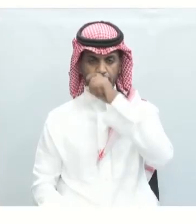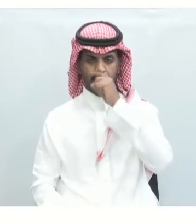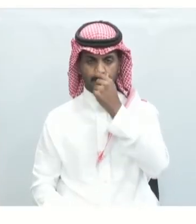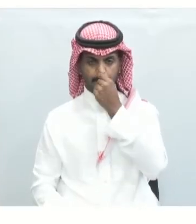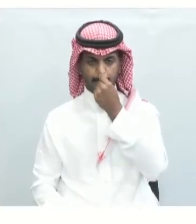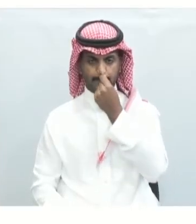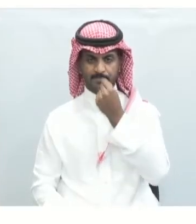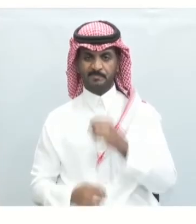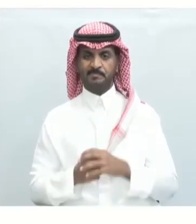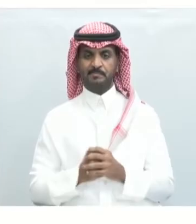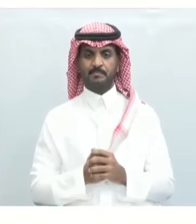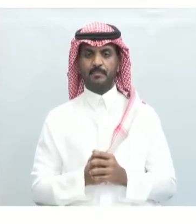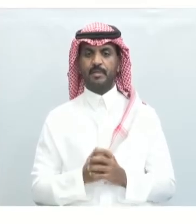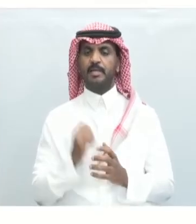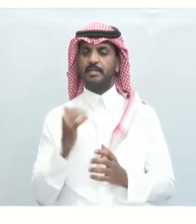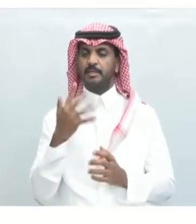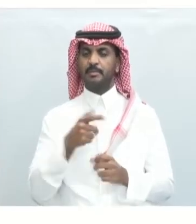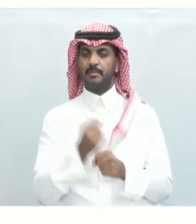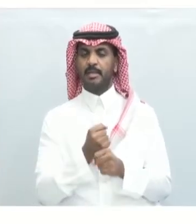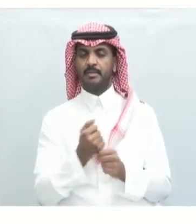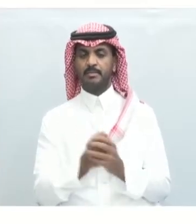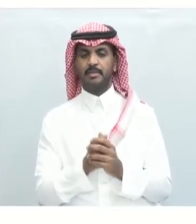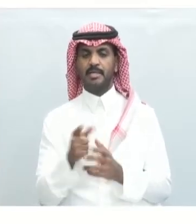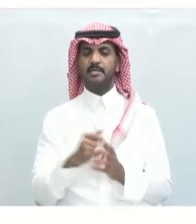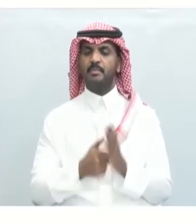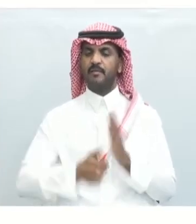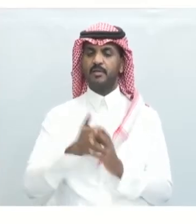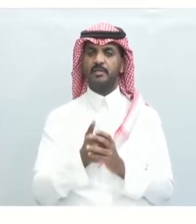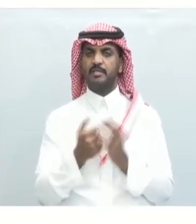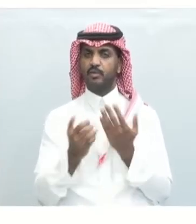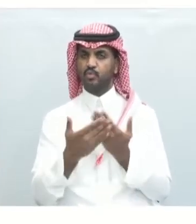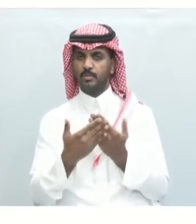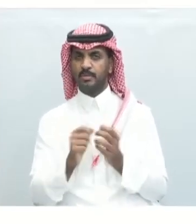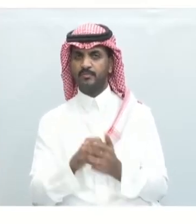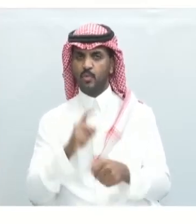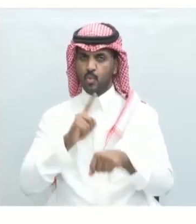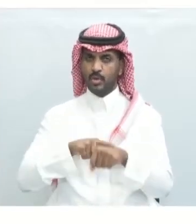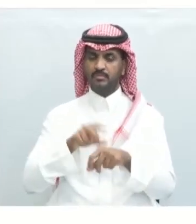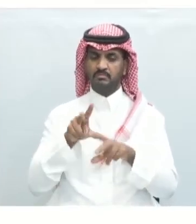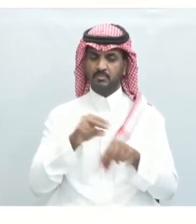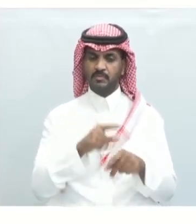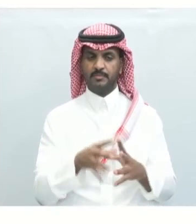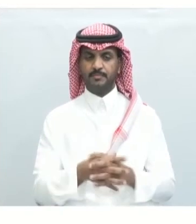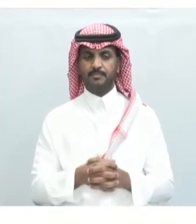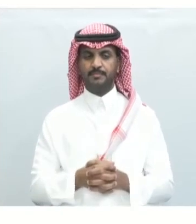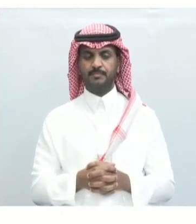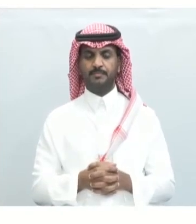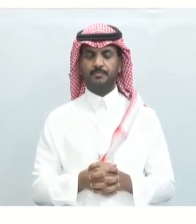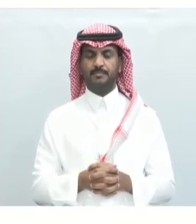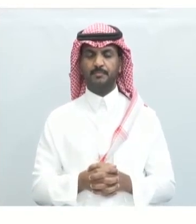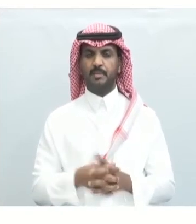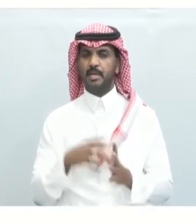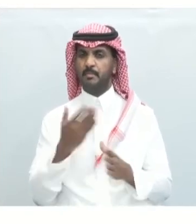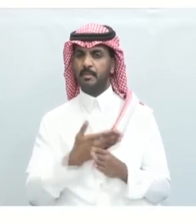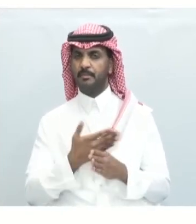الاول رتب الاعمال الاتيه حسب الافضل اذا طلبت في الوقت نفسه ولماذا لو طلبنا